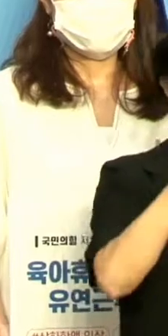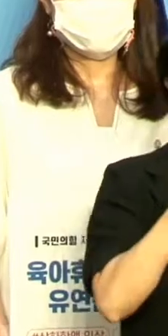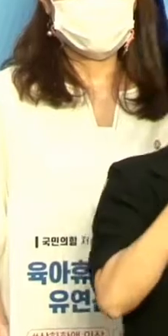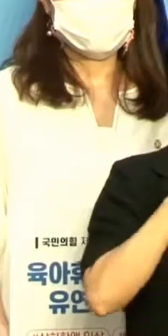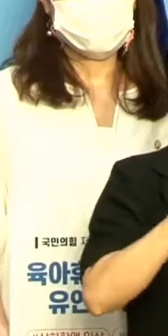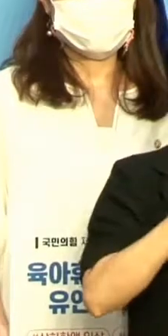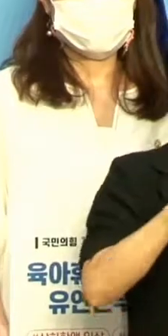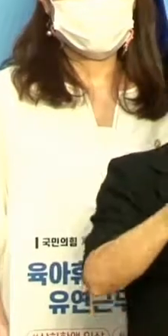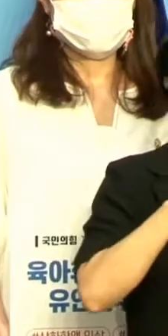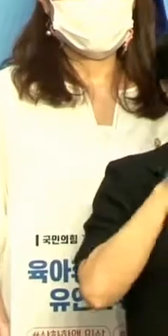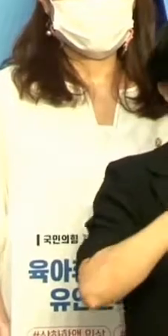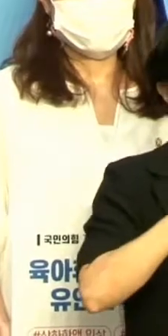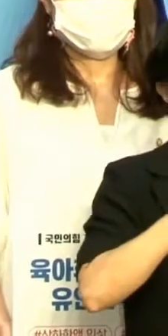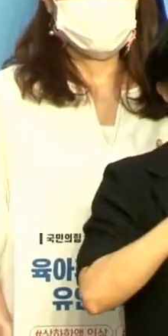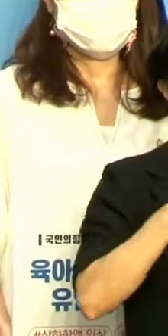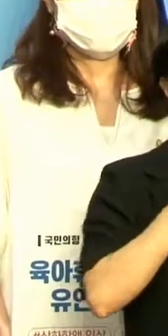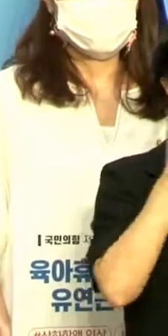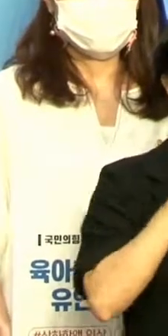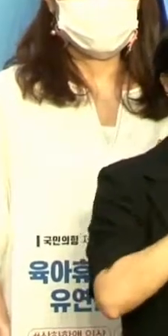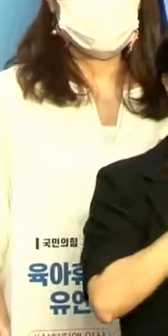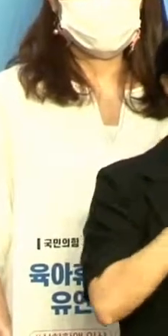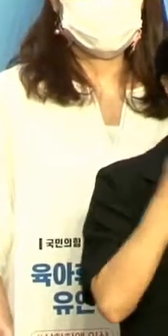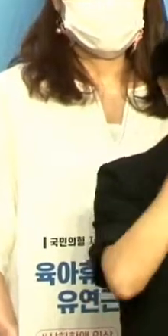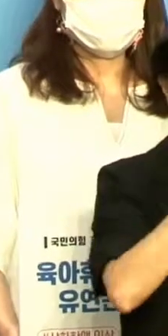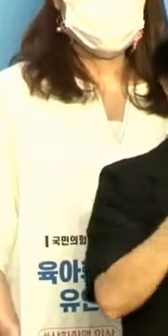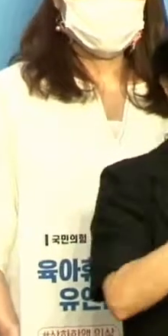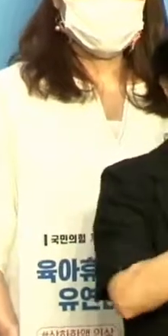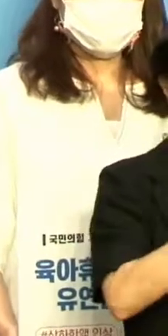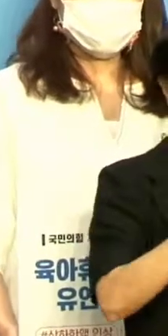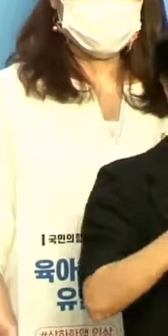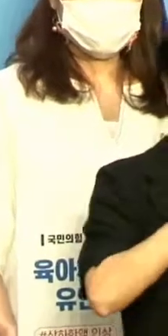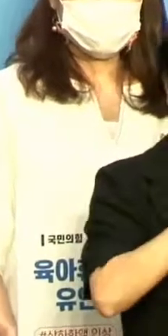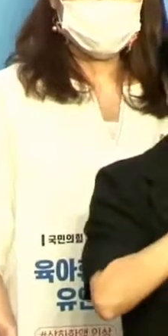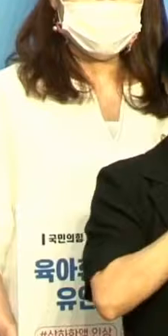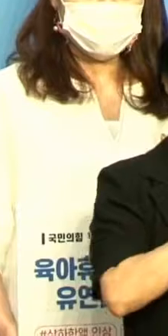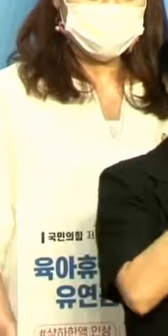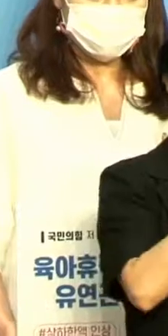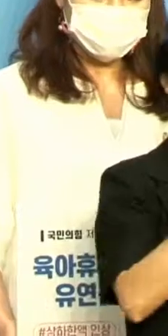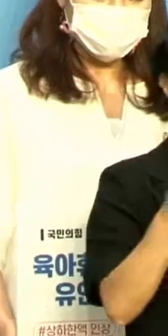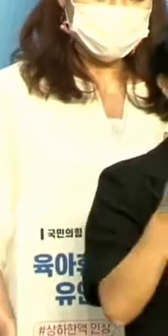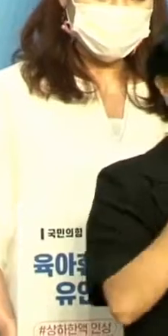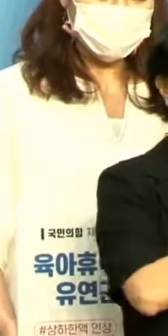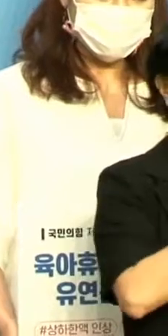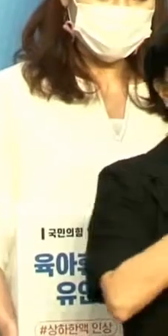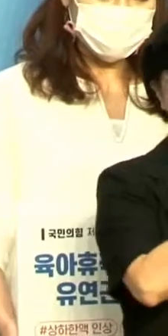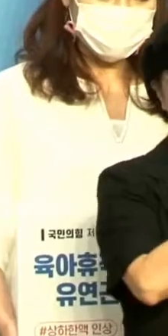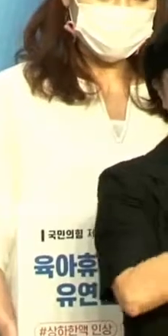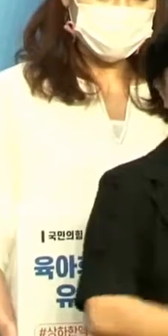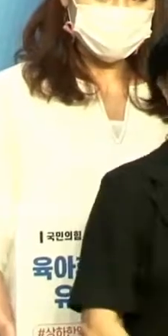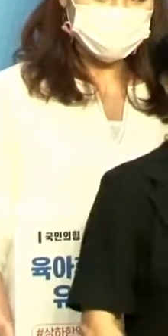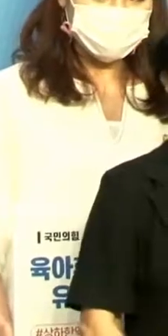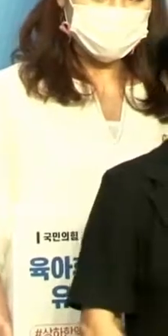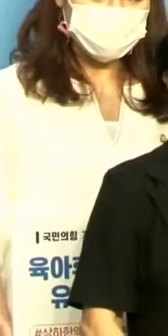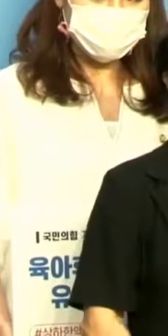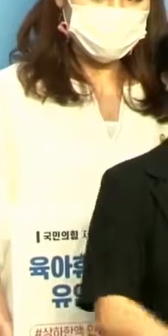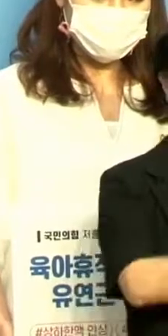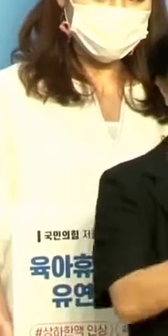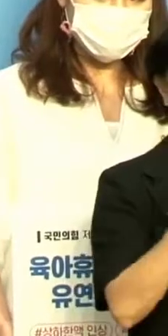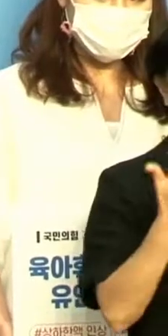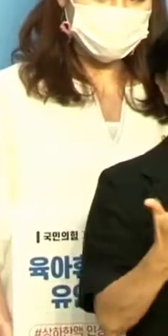개인정보 보호를 위한 가족관계의 등록 법 개정안을 발의 하였습니다 끝으로 9월